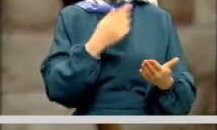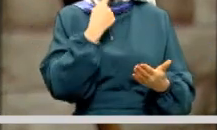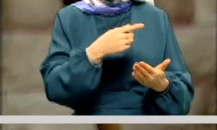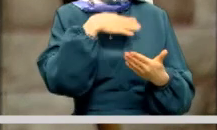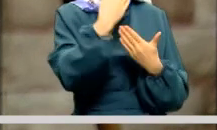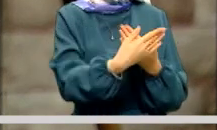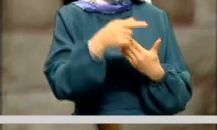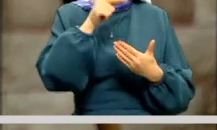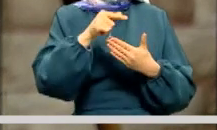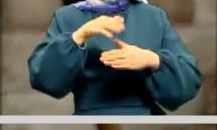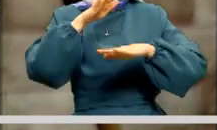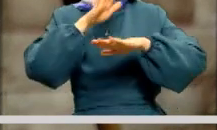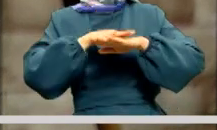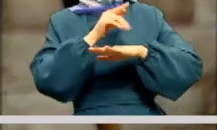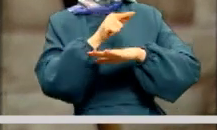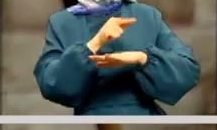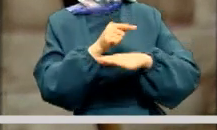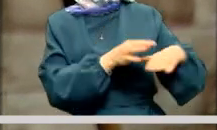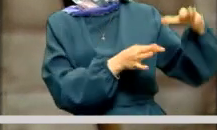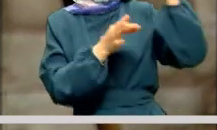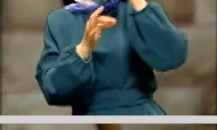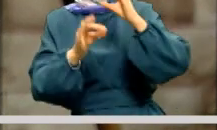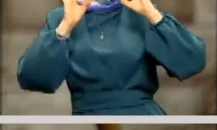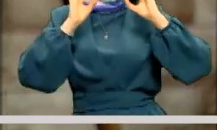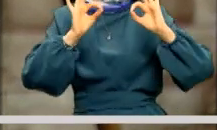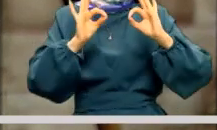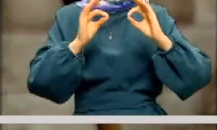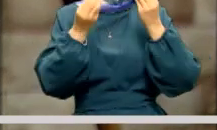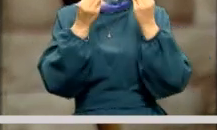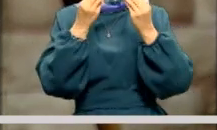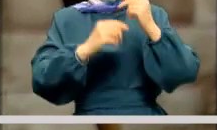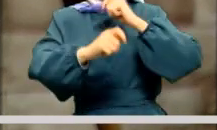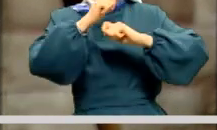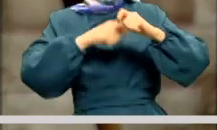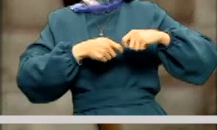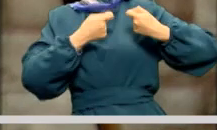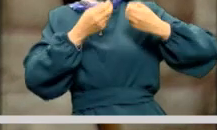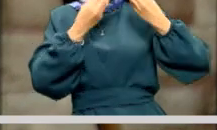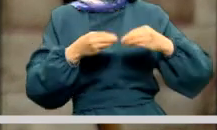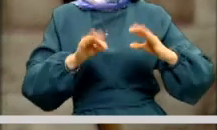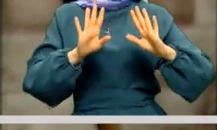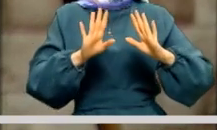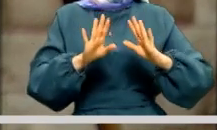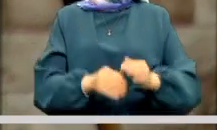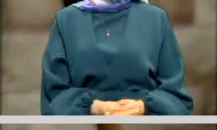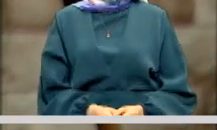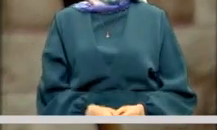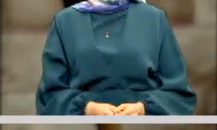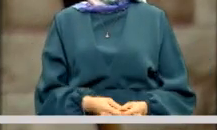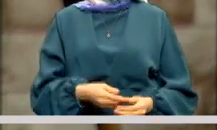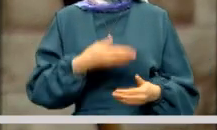bütün bunları yapsan da insanlarla mutlaka güzel davran kırıcı olma ifadesini